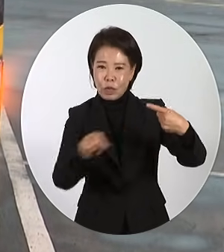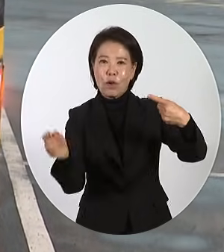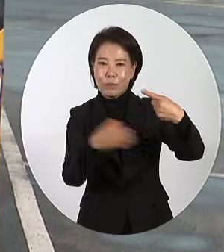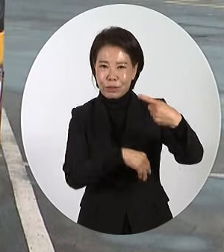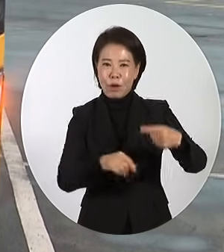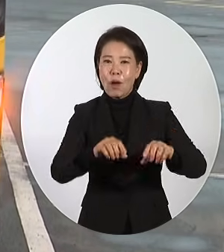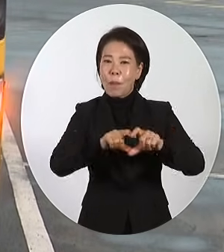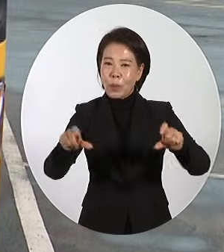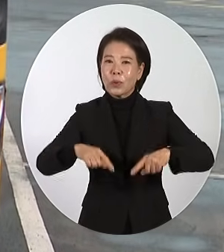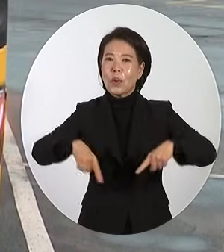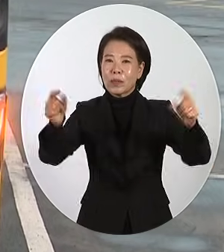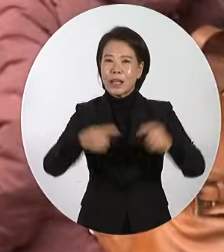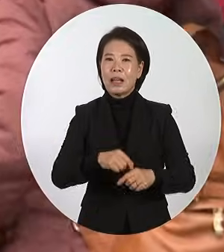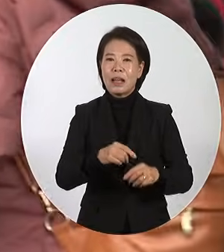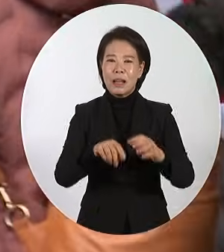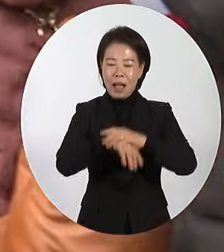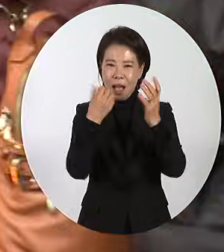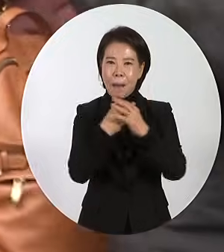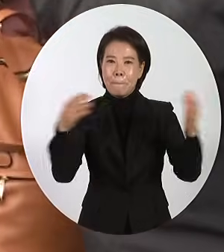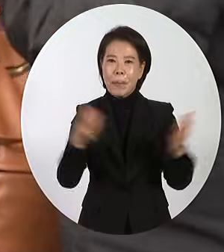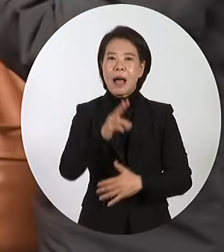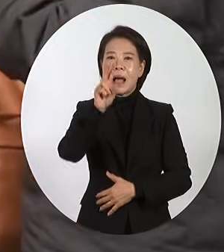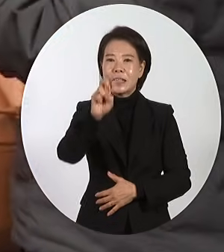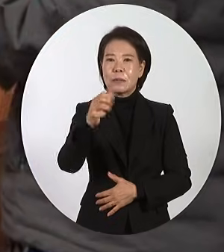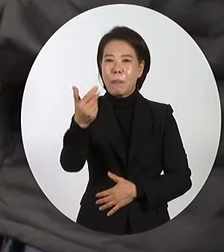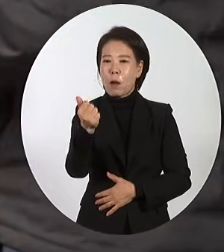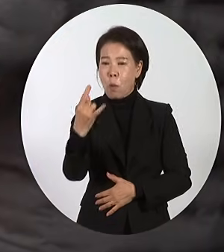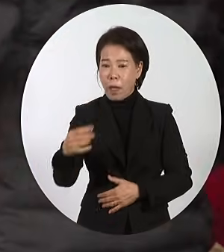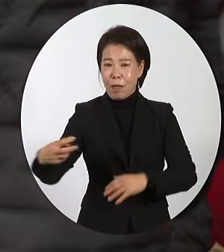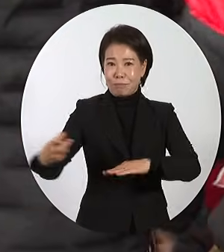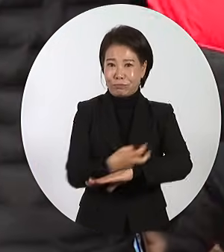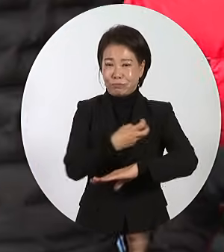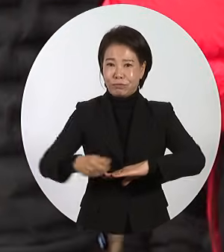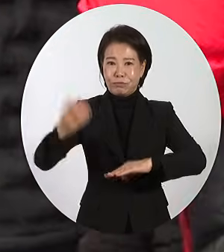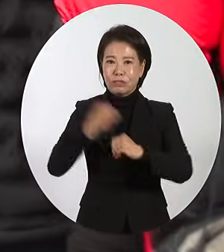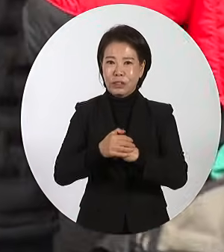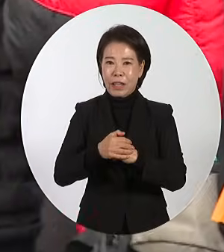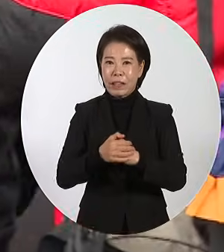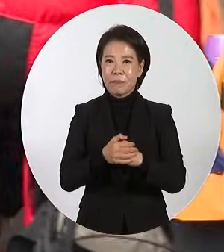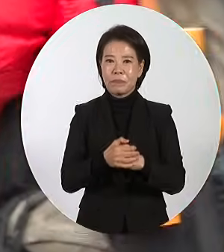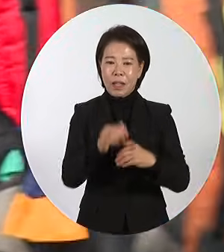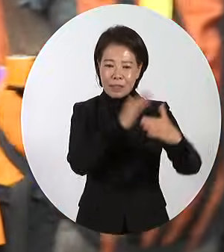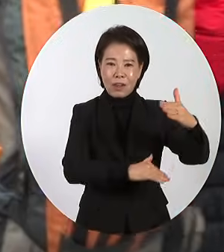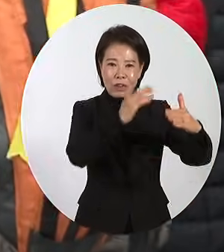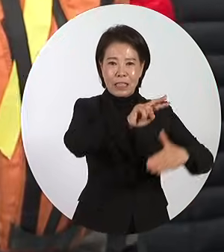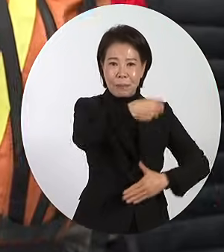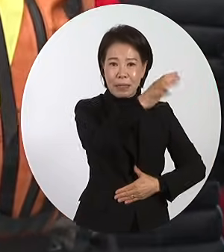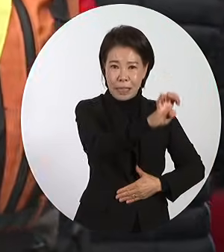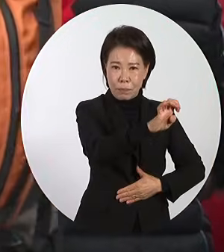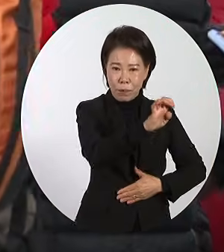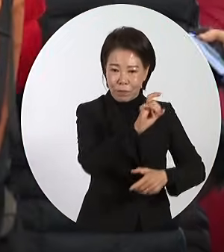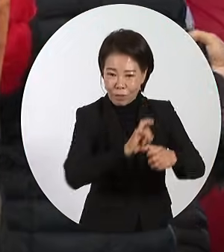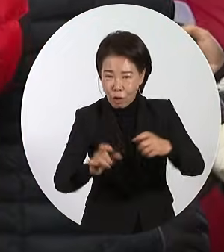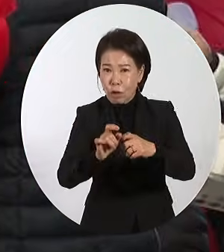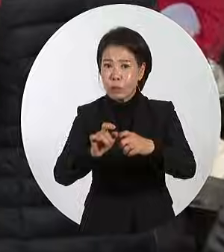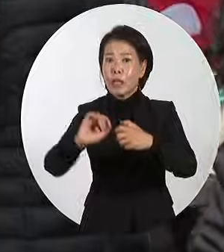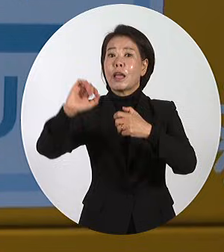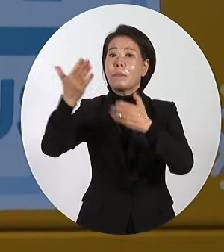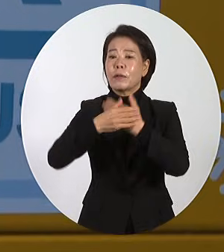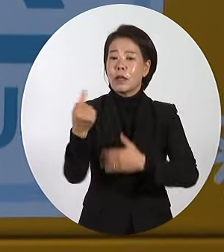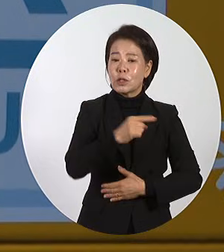1월부터는 평일에도 총 28회가 추가 투입되는데요. 정규 노선인 240번 버스와